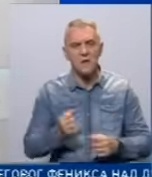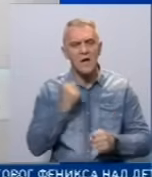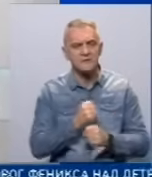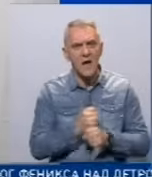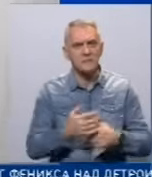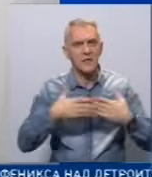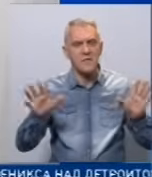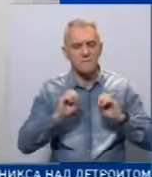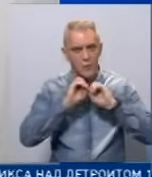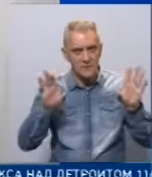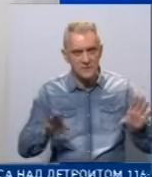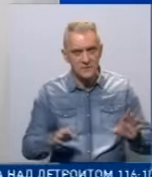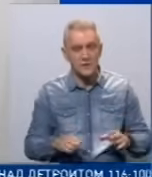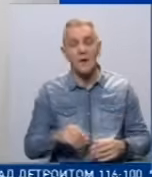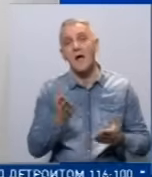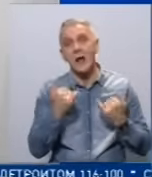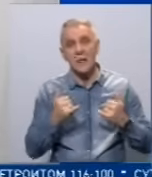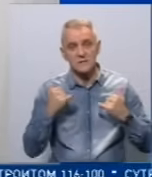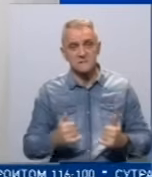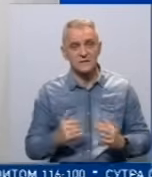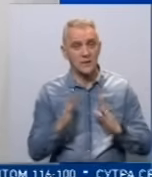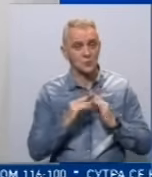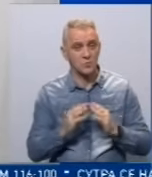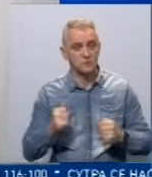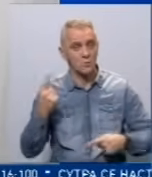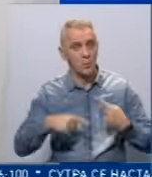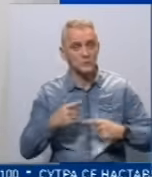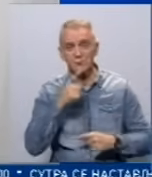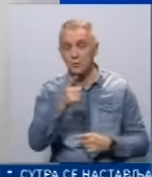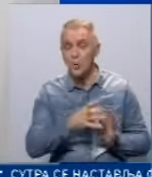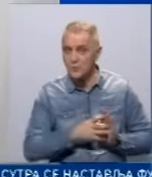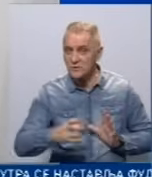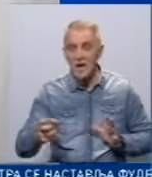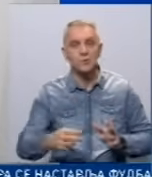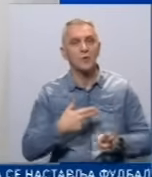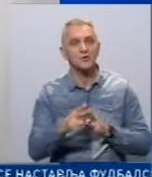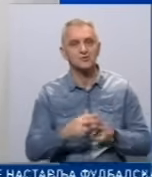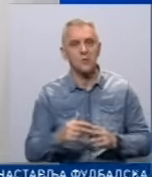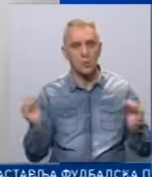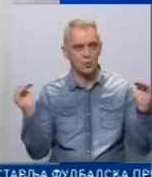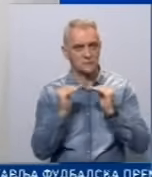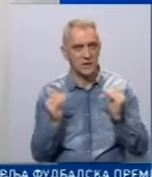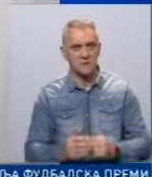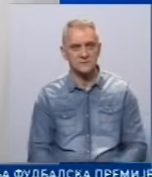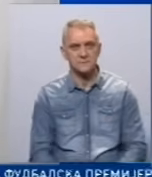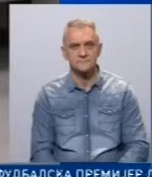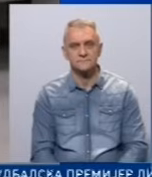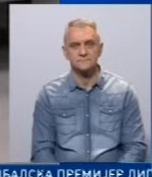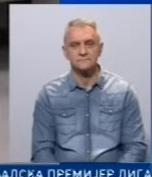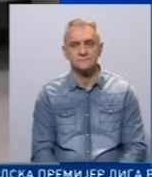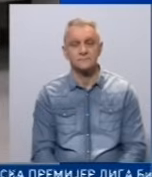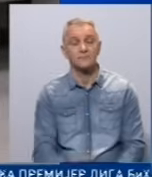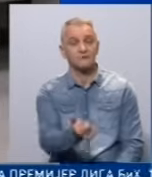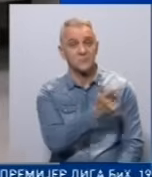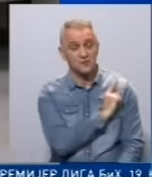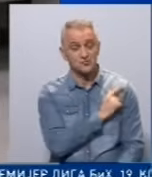rada javnog emitera. Međutim, sada je i na domaćim političarima da to trajno rješenje konačno usaglase. Dok se